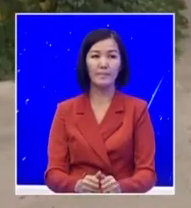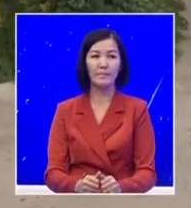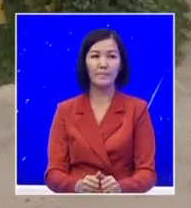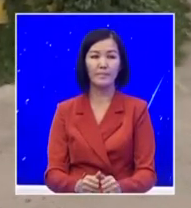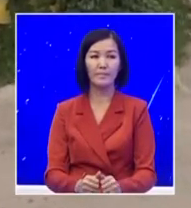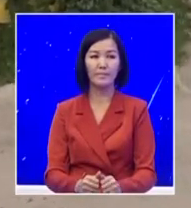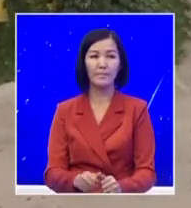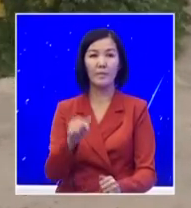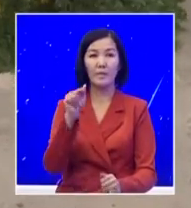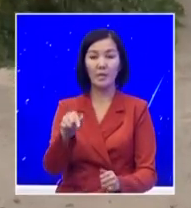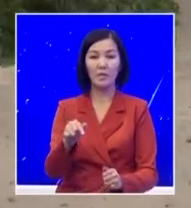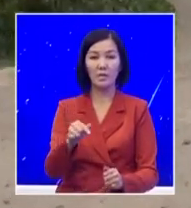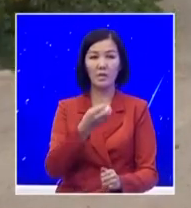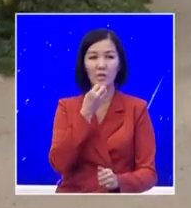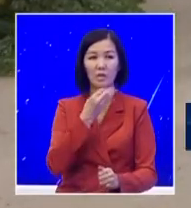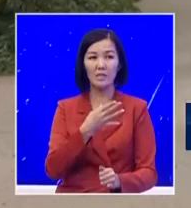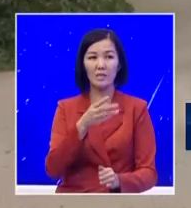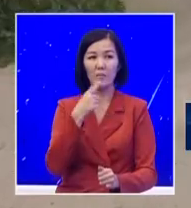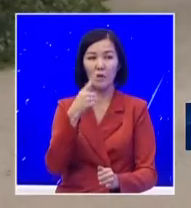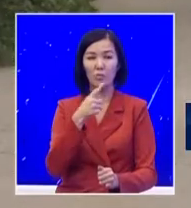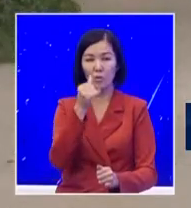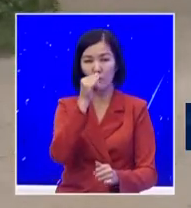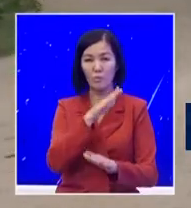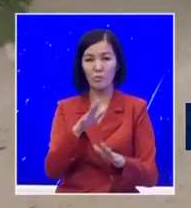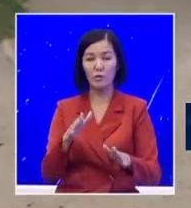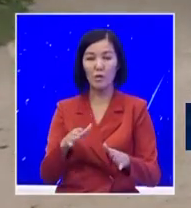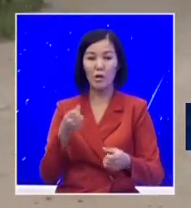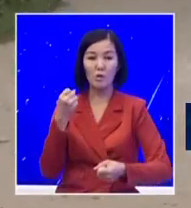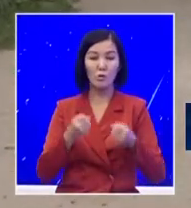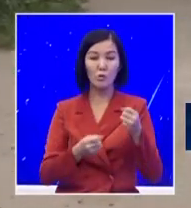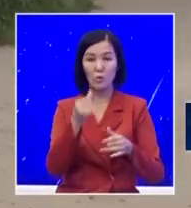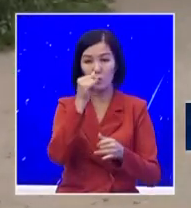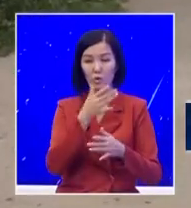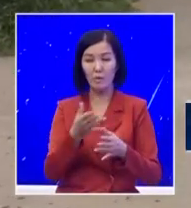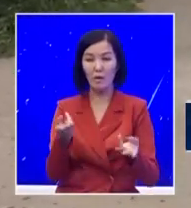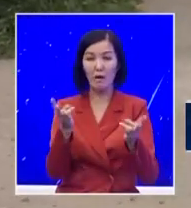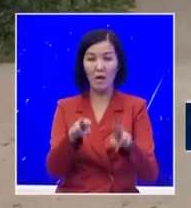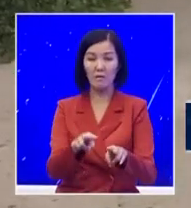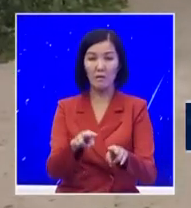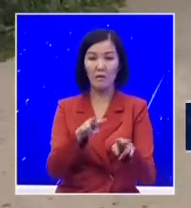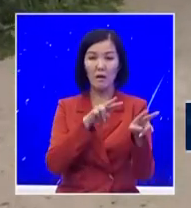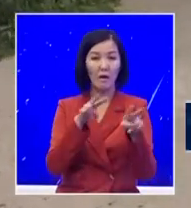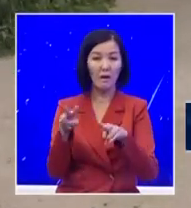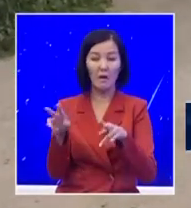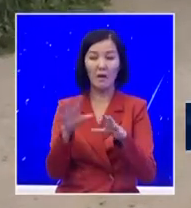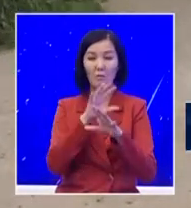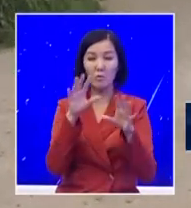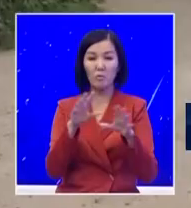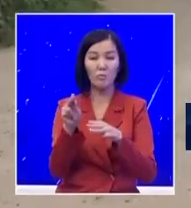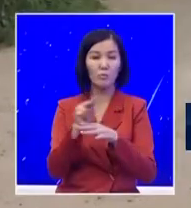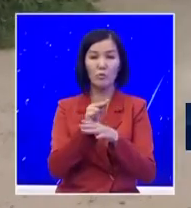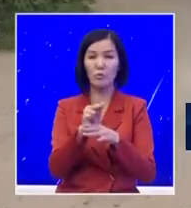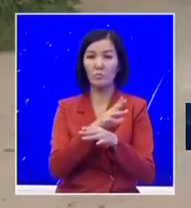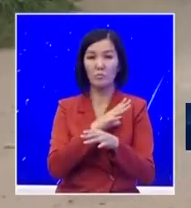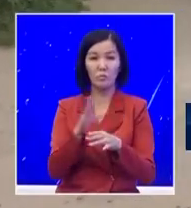жақсы деп, өйткені мына машиналар дегенің жүре алмайды. Мына жол жатыр, қараған ешкім жоқ. Енді